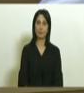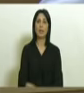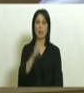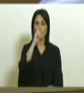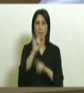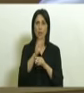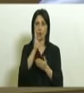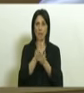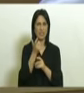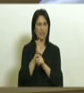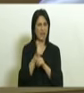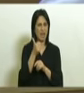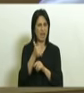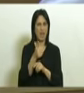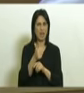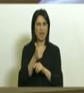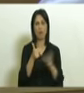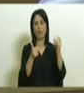მატყუარა ხართ, ძალიან კარგად.